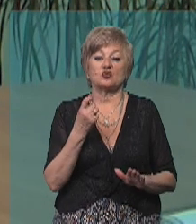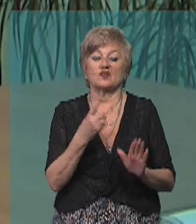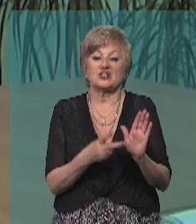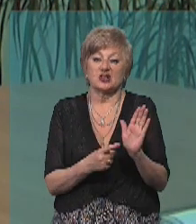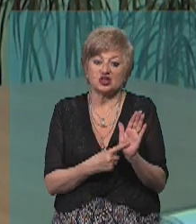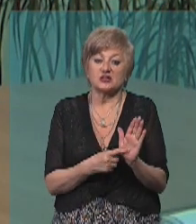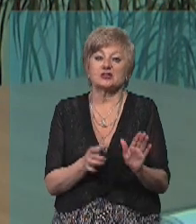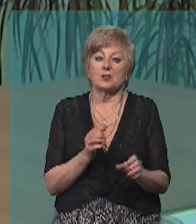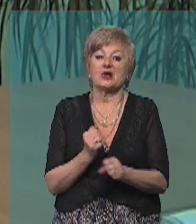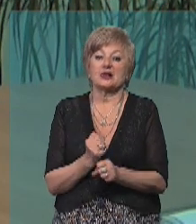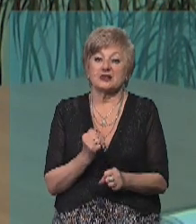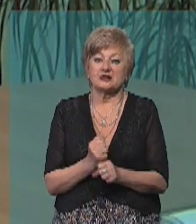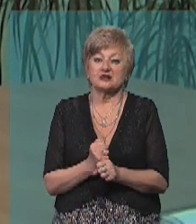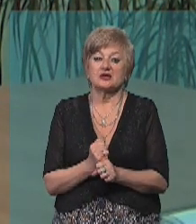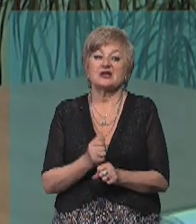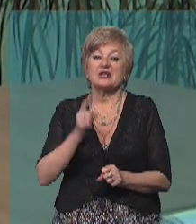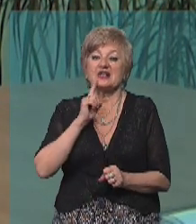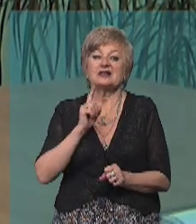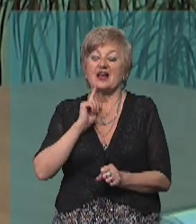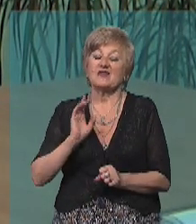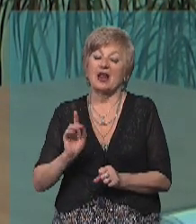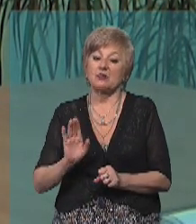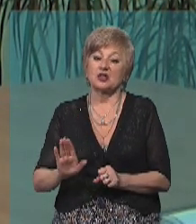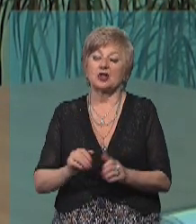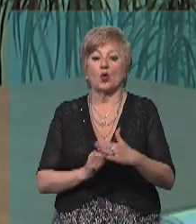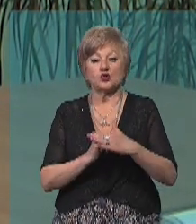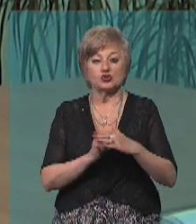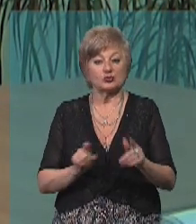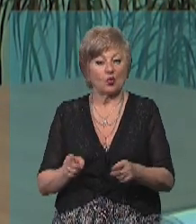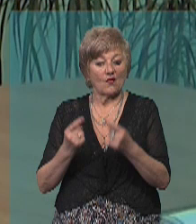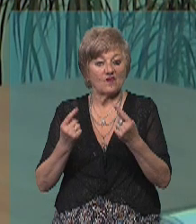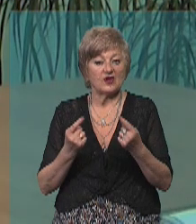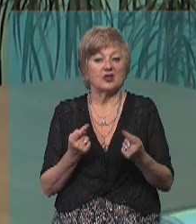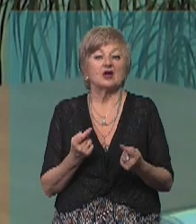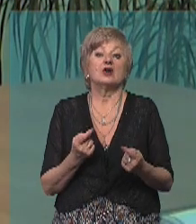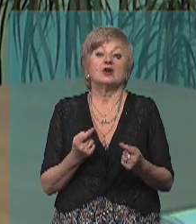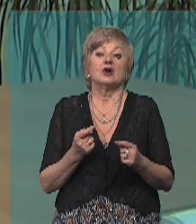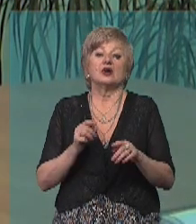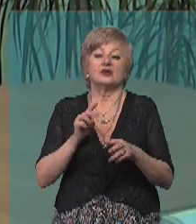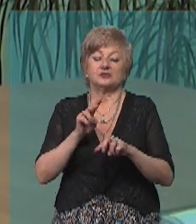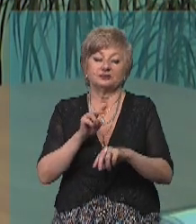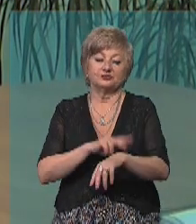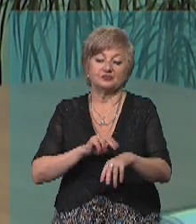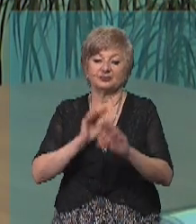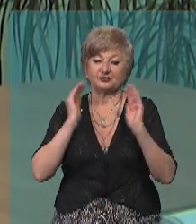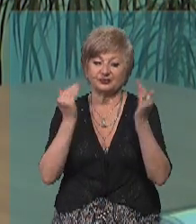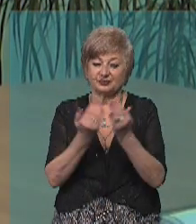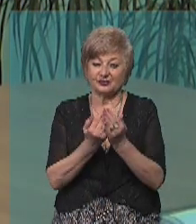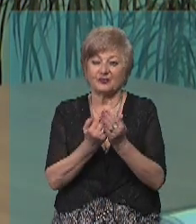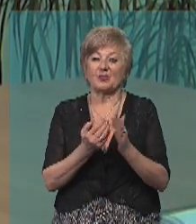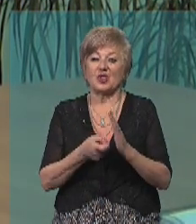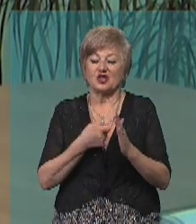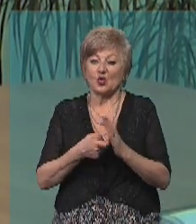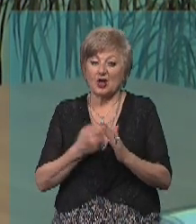1126 були створені на тимчасовій основі. Вони були створені в слідчих ізоляторах та інших закладах,